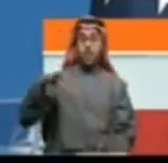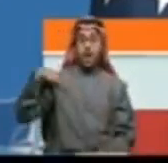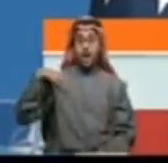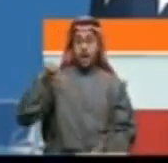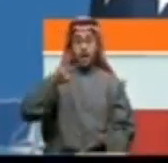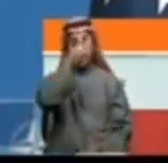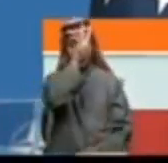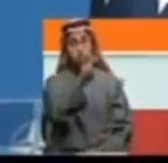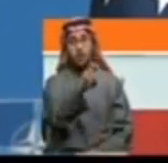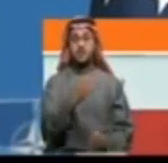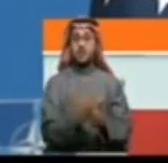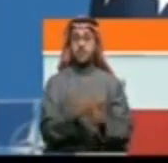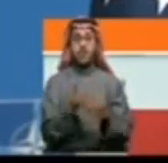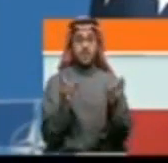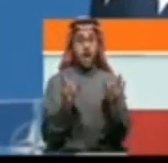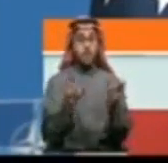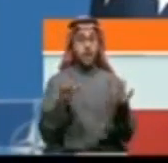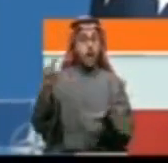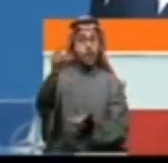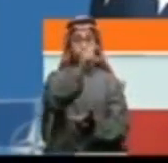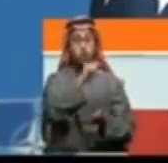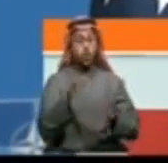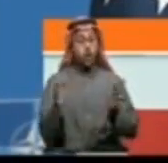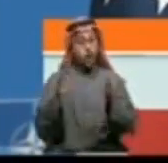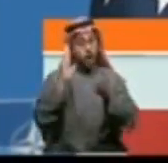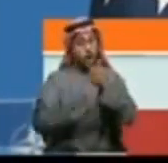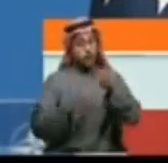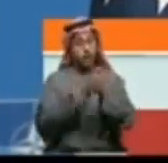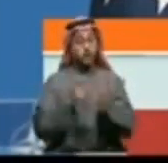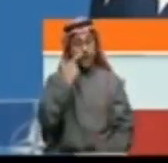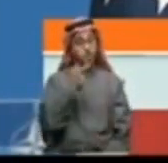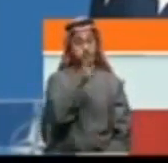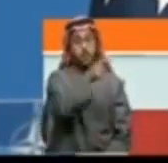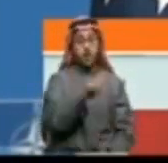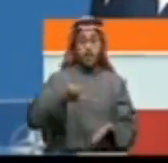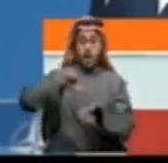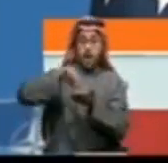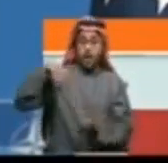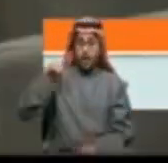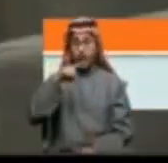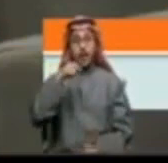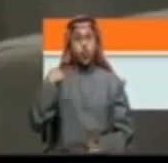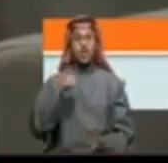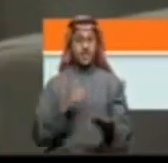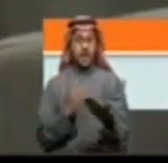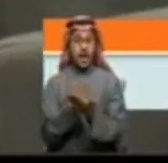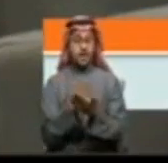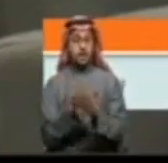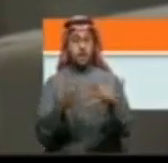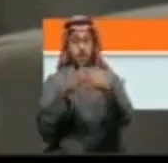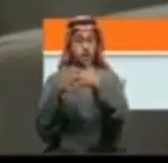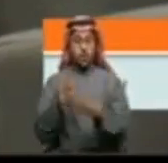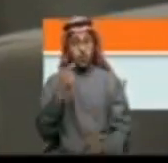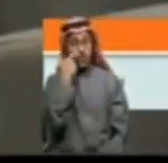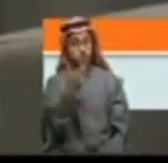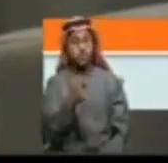وهي تعرض الاستقرار والأمن الدوليين للخطر. وأضاف وزير الخارجية قوله إن عمليات